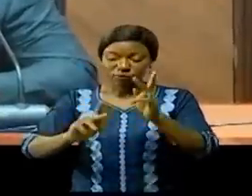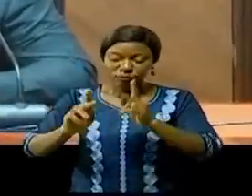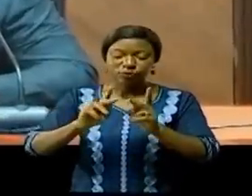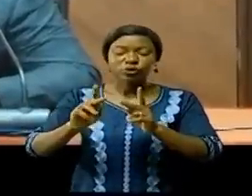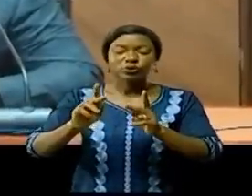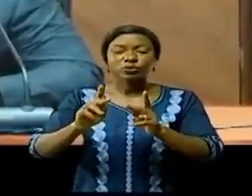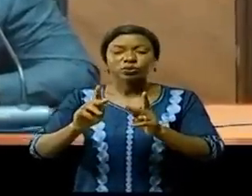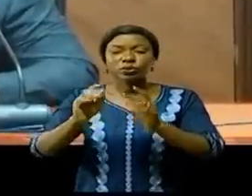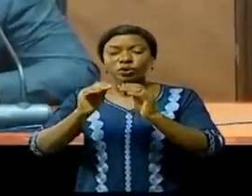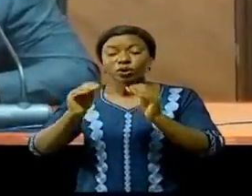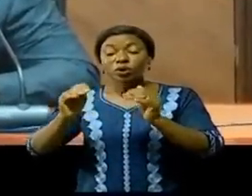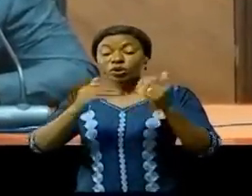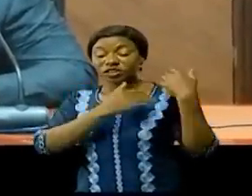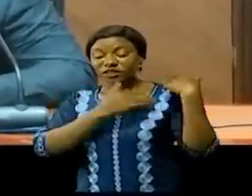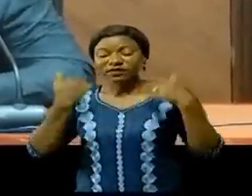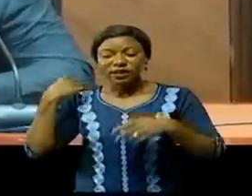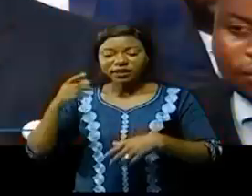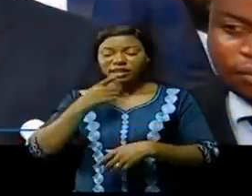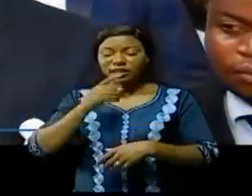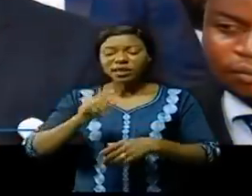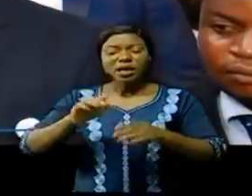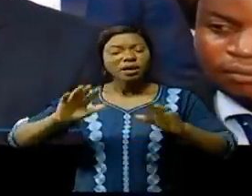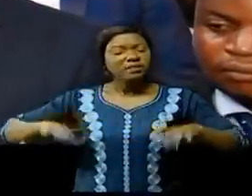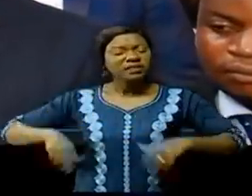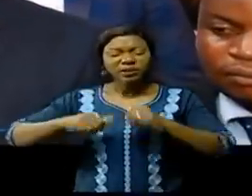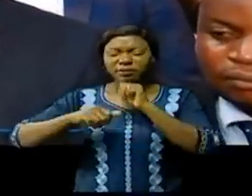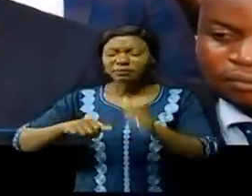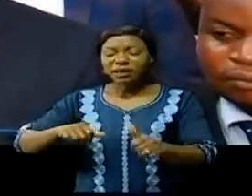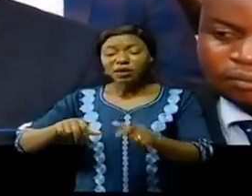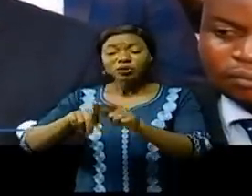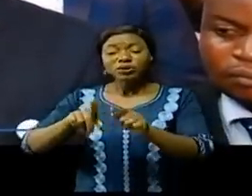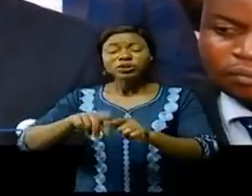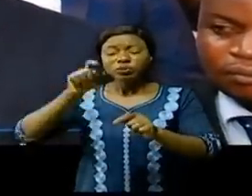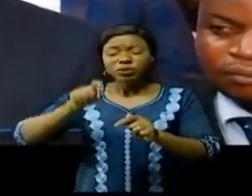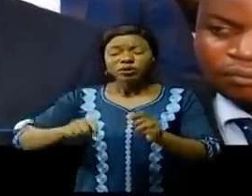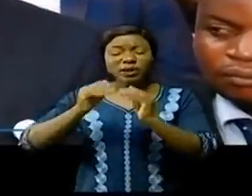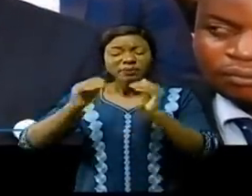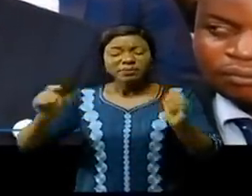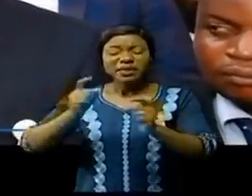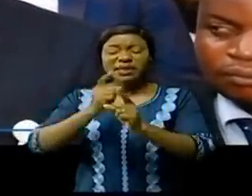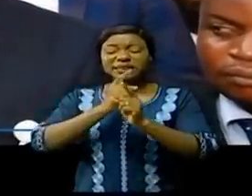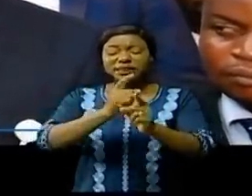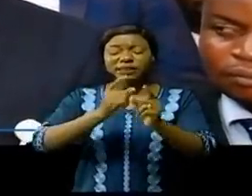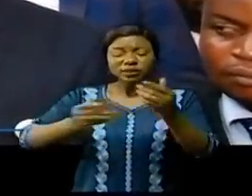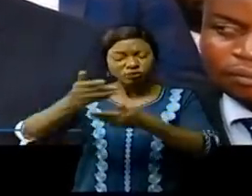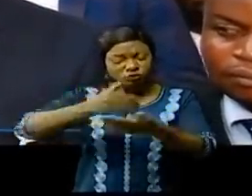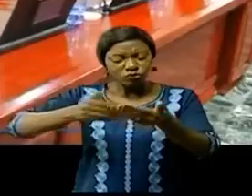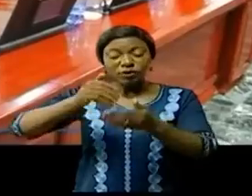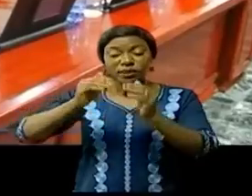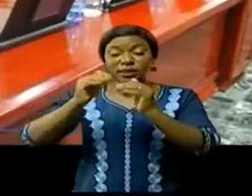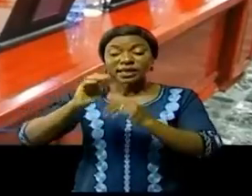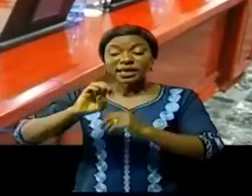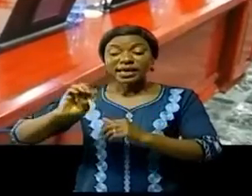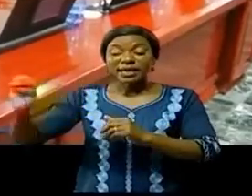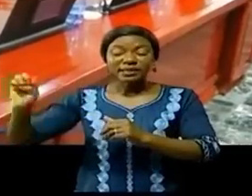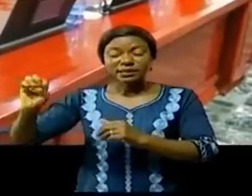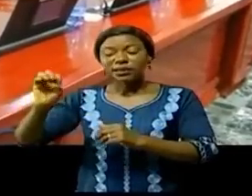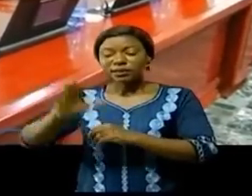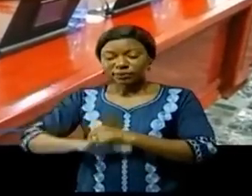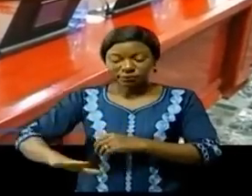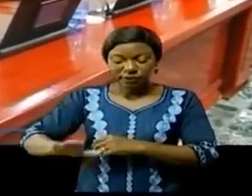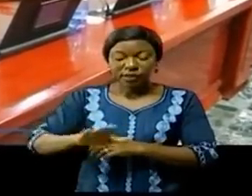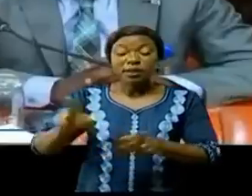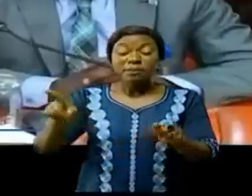chef de l'État nous a dit et qu'il ne baissera jamais les bras tant que la paix et la sécurité ne sera pas rétablie à l'est de notre pays. Même réaction du côté des